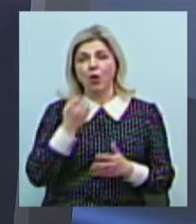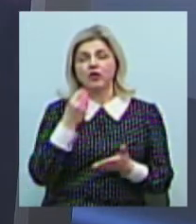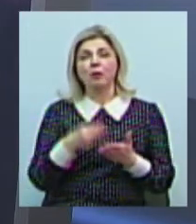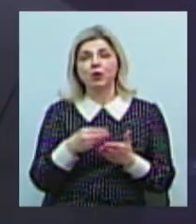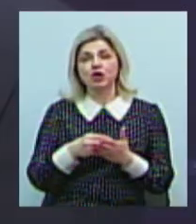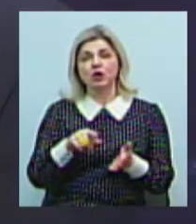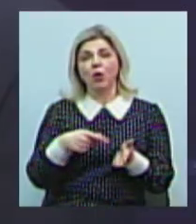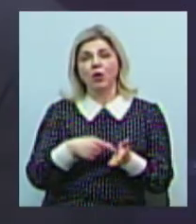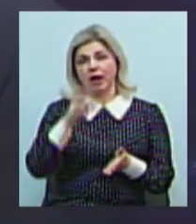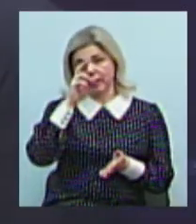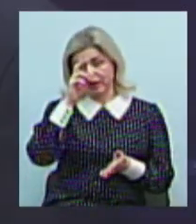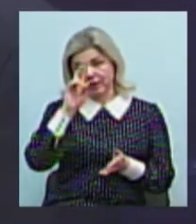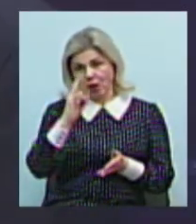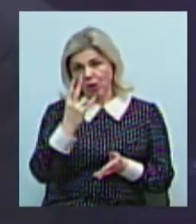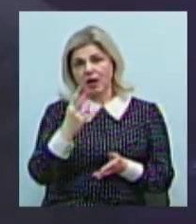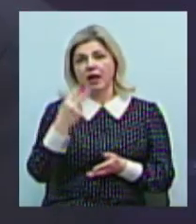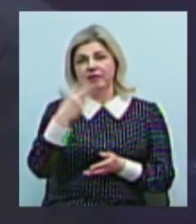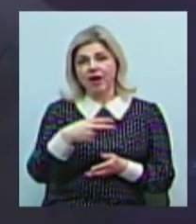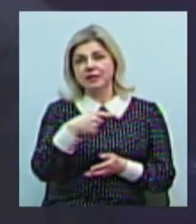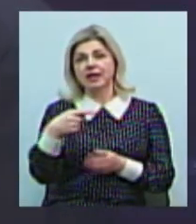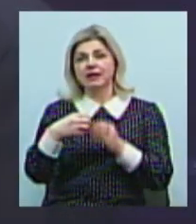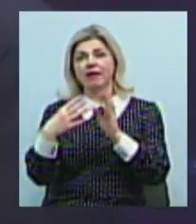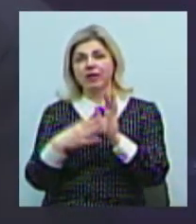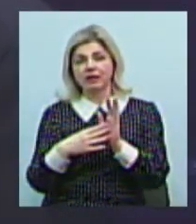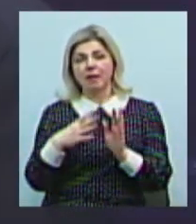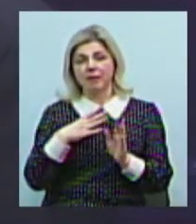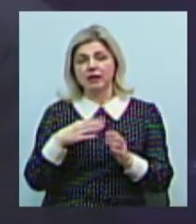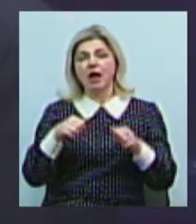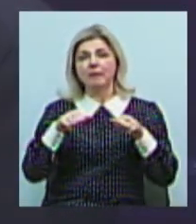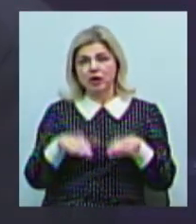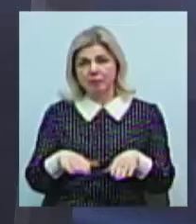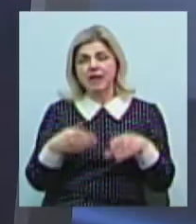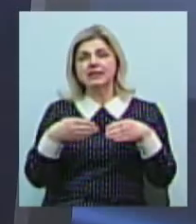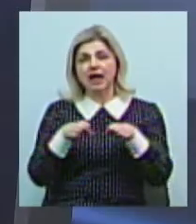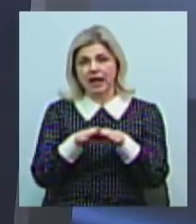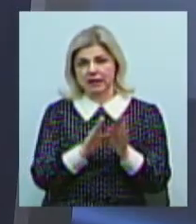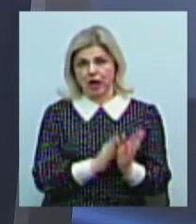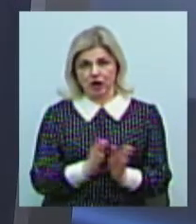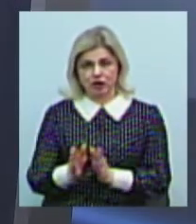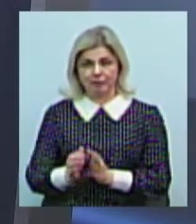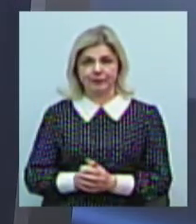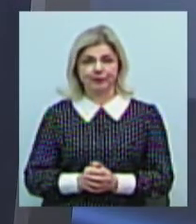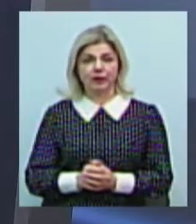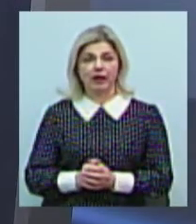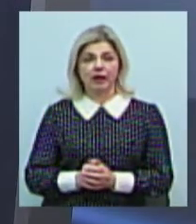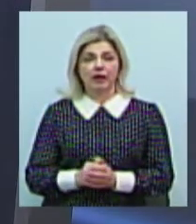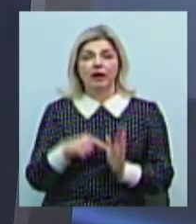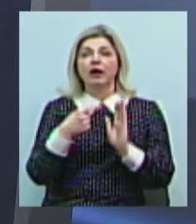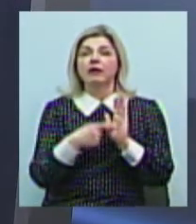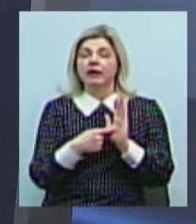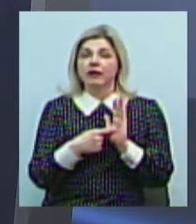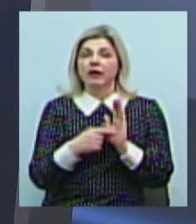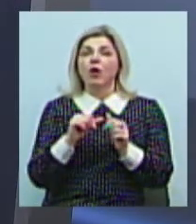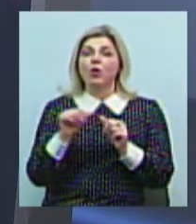города Николаева 2019 принимался в такому закрытом режимі. Крім Вознесенської територіальної громади,